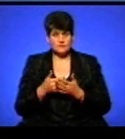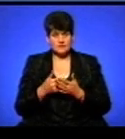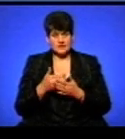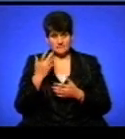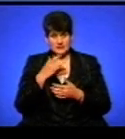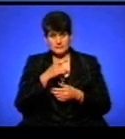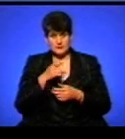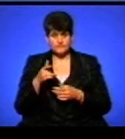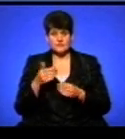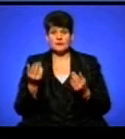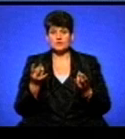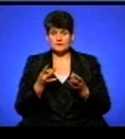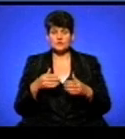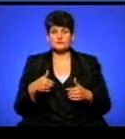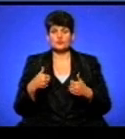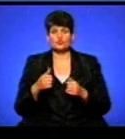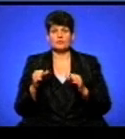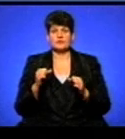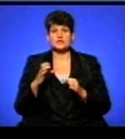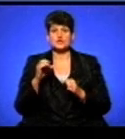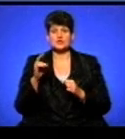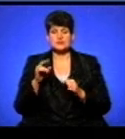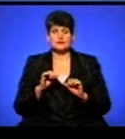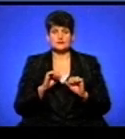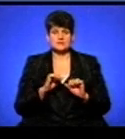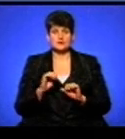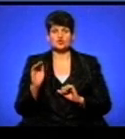період, то потрібно звернутися до управління соціального захисту